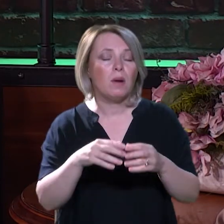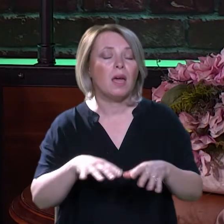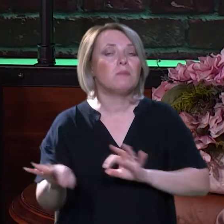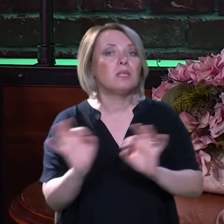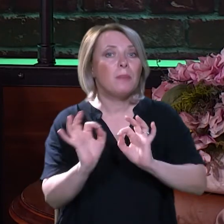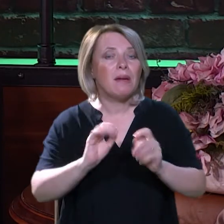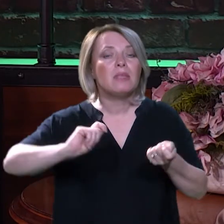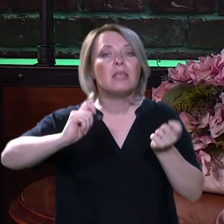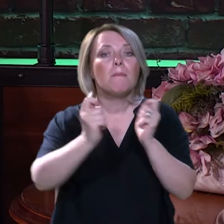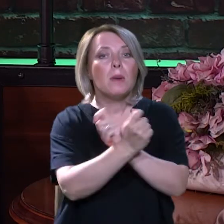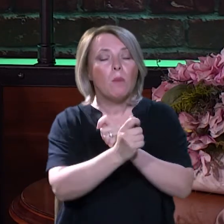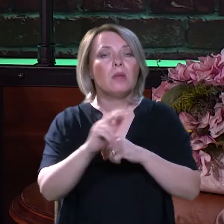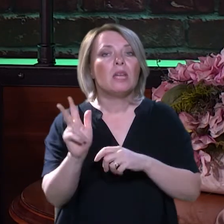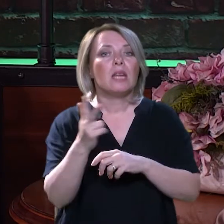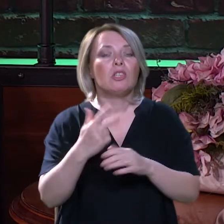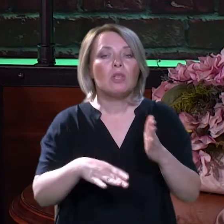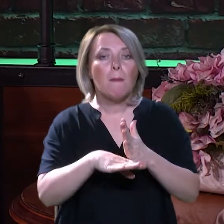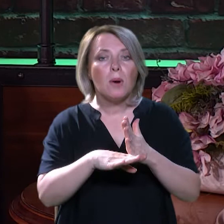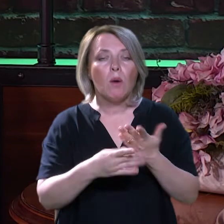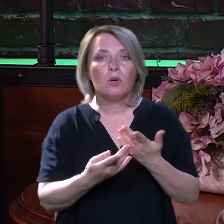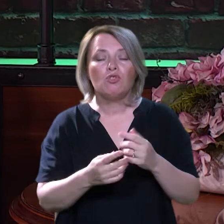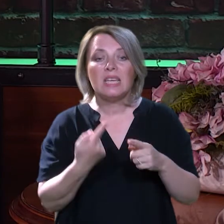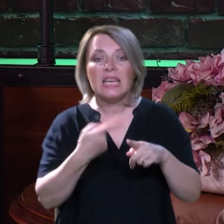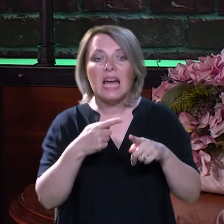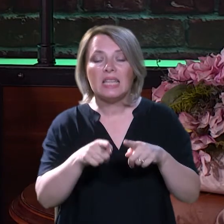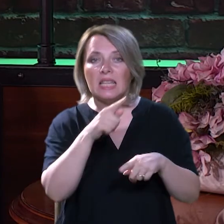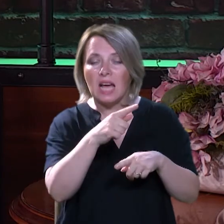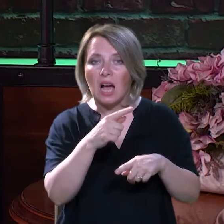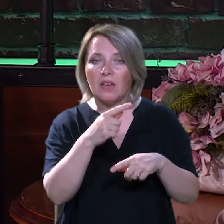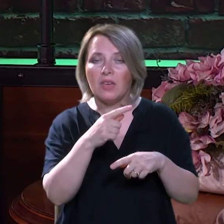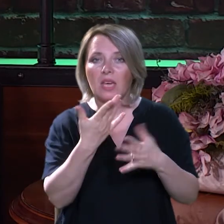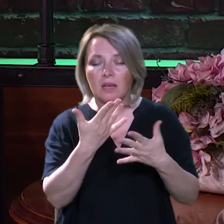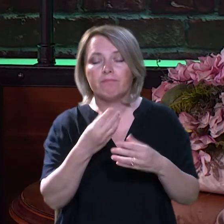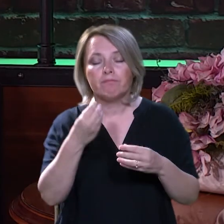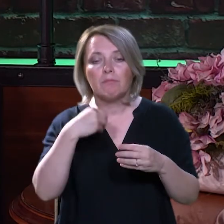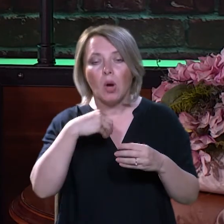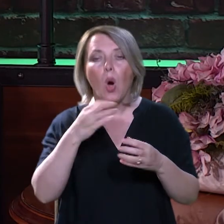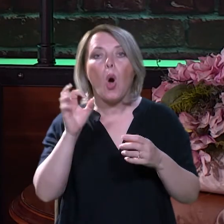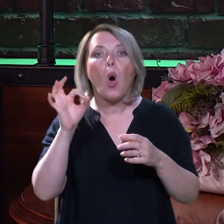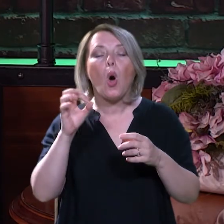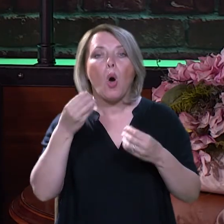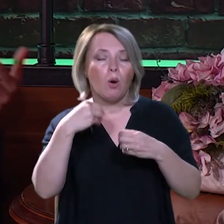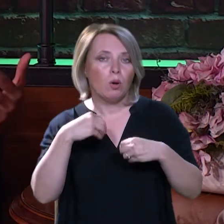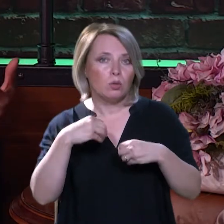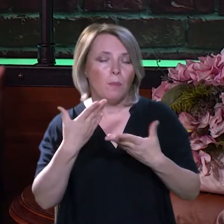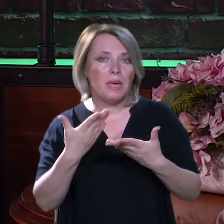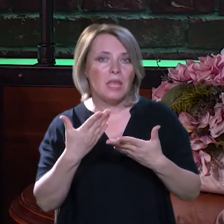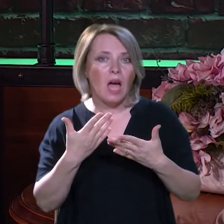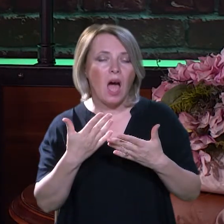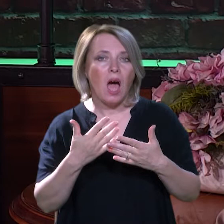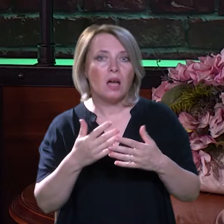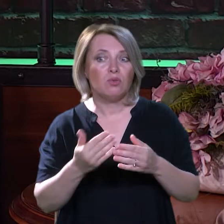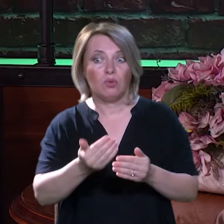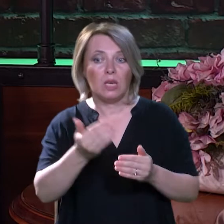na promjenu, na traženje pomoći i onda su oni zbog takvih crta ličnosti koje već posjeduju i sigurno i do sada